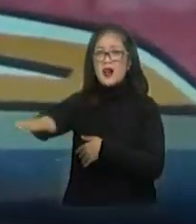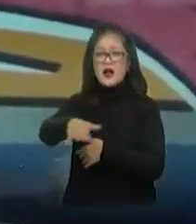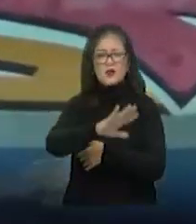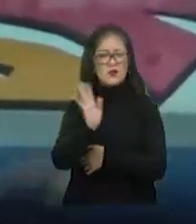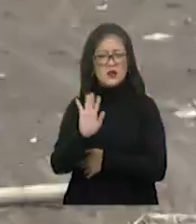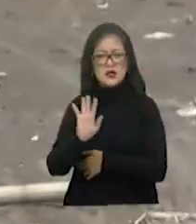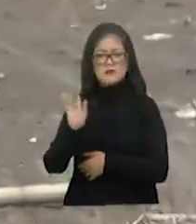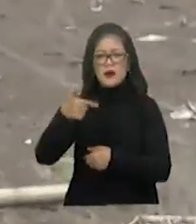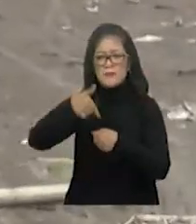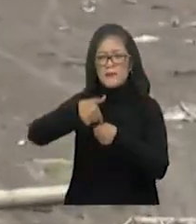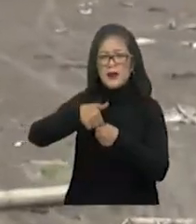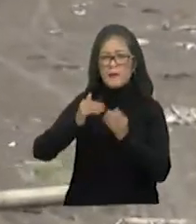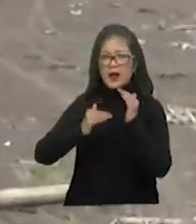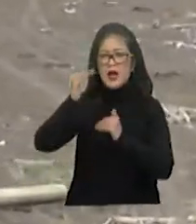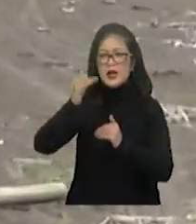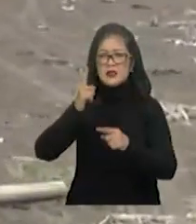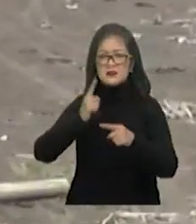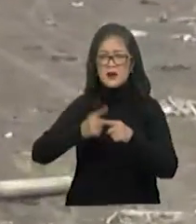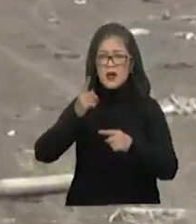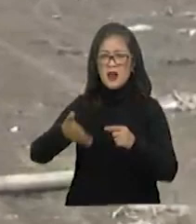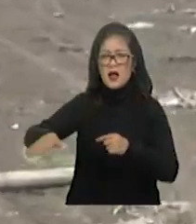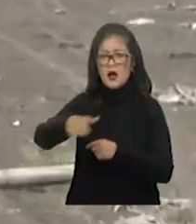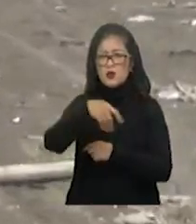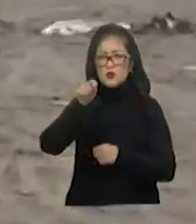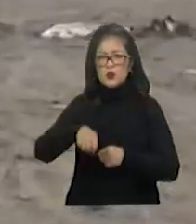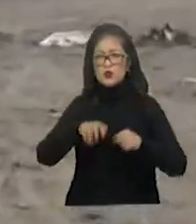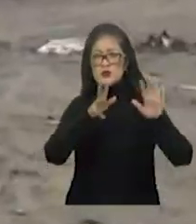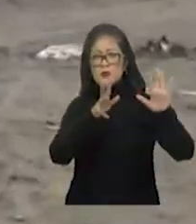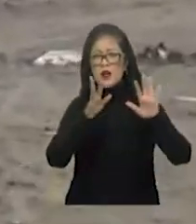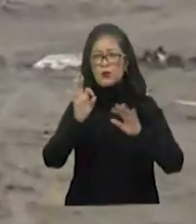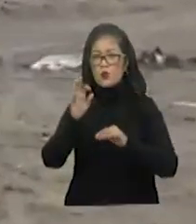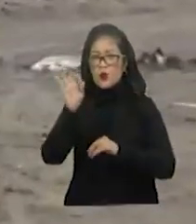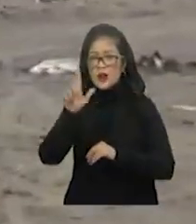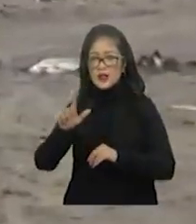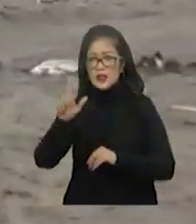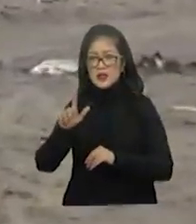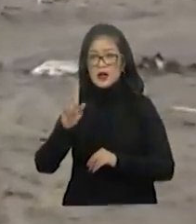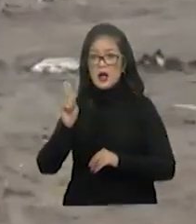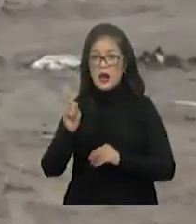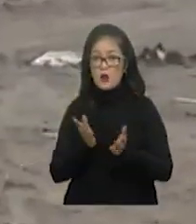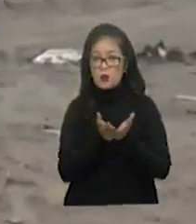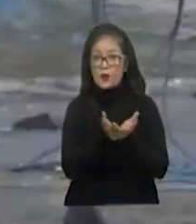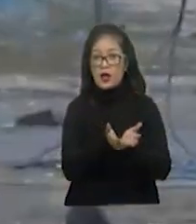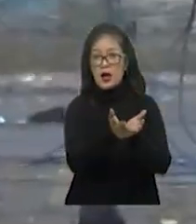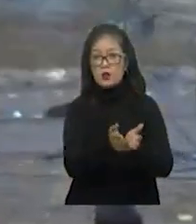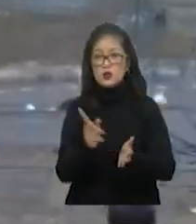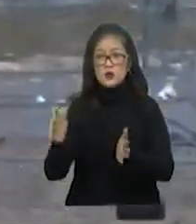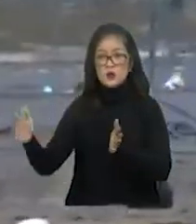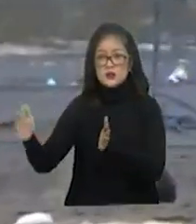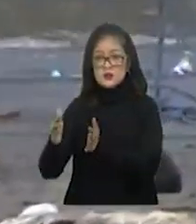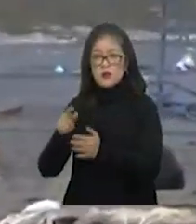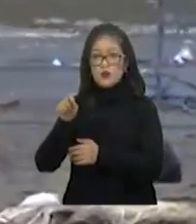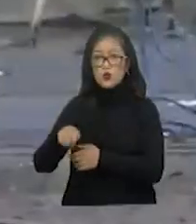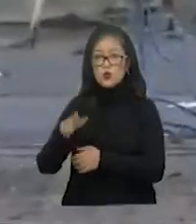Untuk sekali melaut, nelayan membutuhkan 90 liter solar untuk perahu besar dan 50 liter solar untuk perahu berukuran kecil.